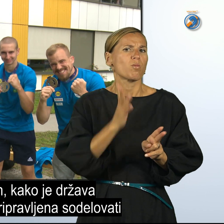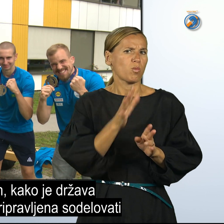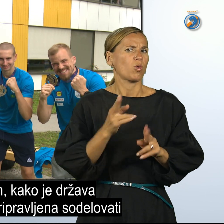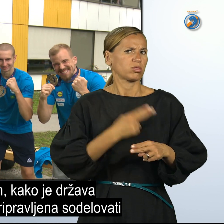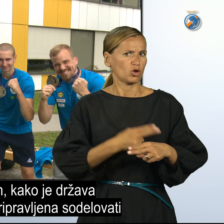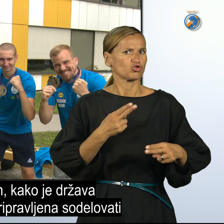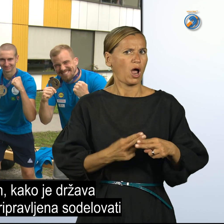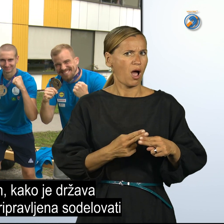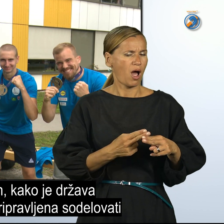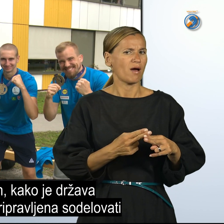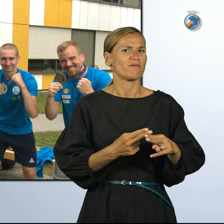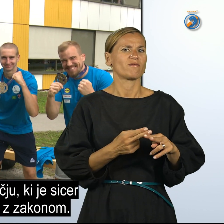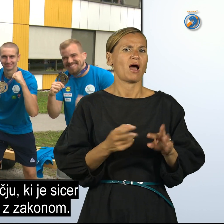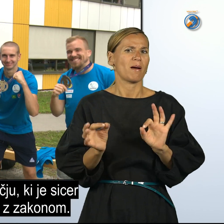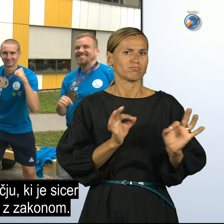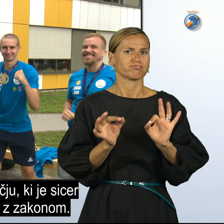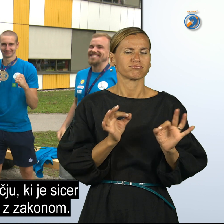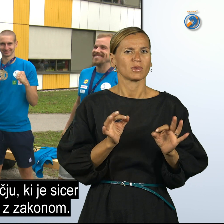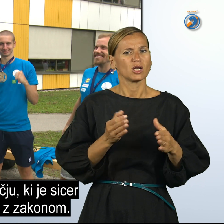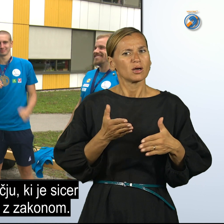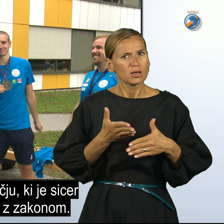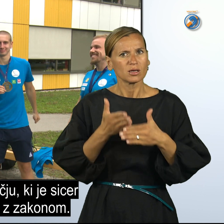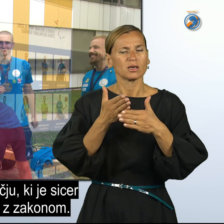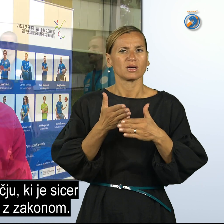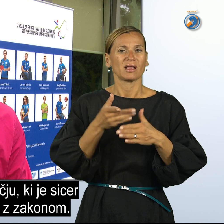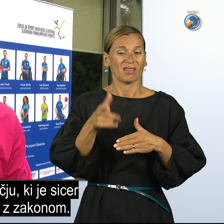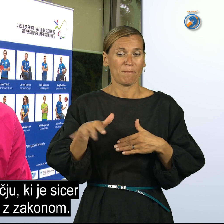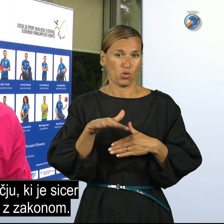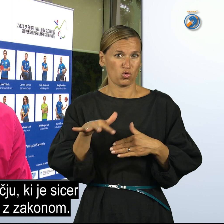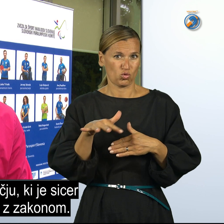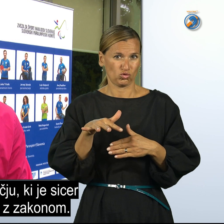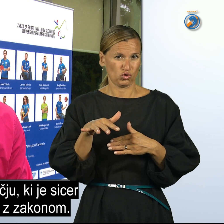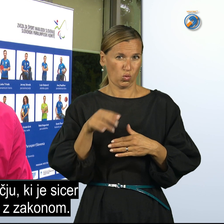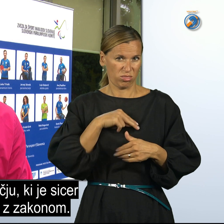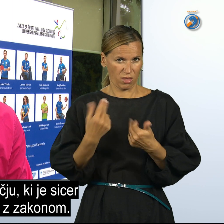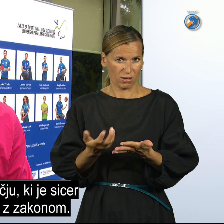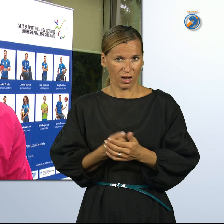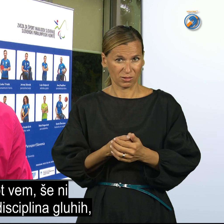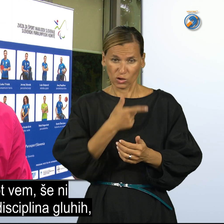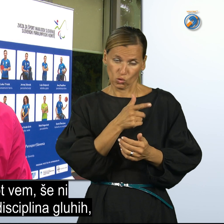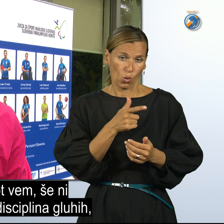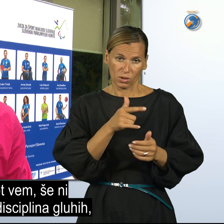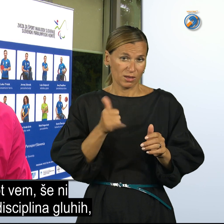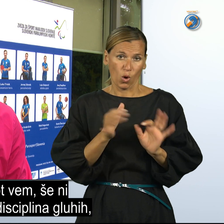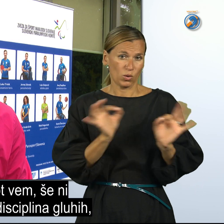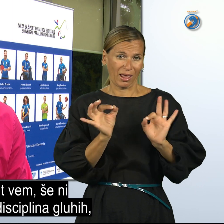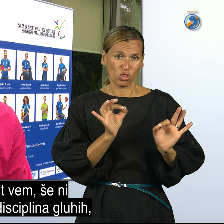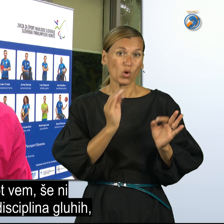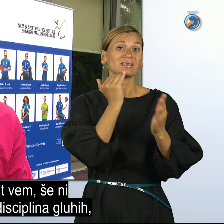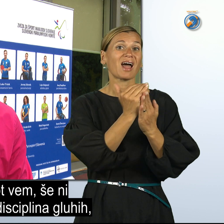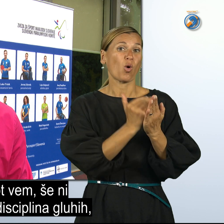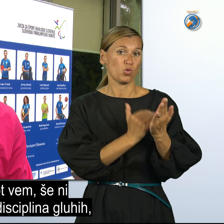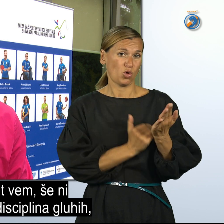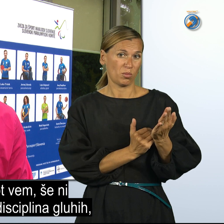pripravljena sodelovati na tem področju, ki je seveda urejeno z zakonom. kajti, kot vem,